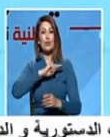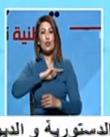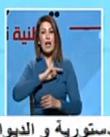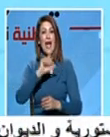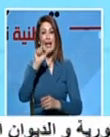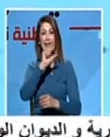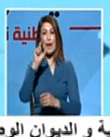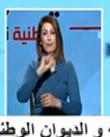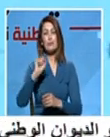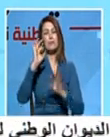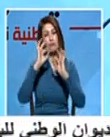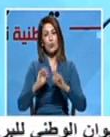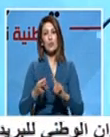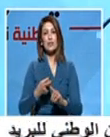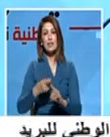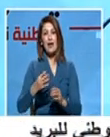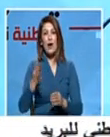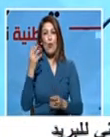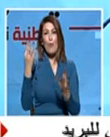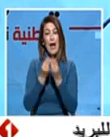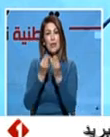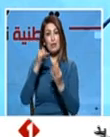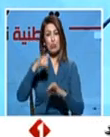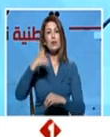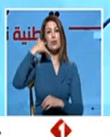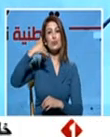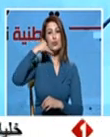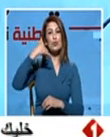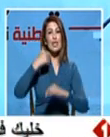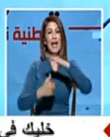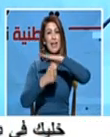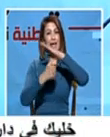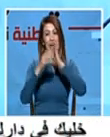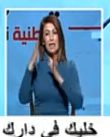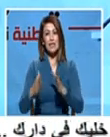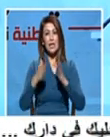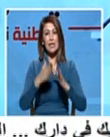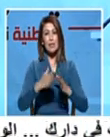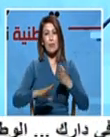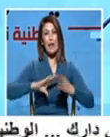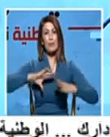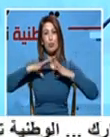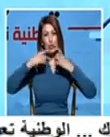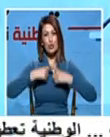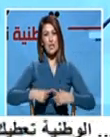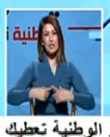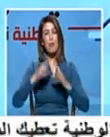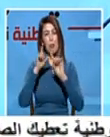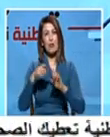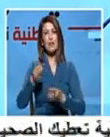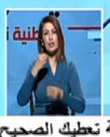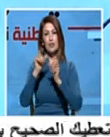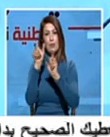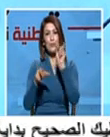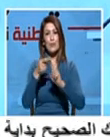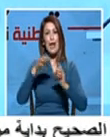بك. ورفقنا كذلك عبر الهاتف كل من الدكتور جلال بوبكر رئيس قسم أمراض الجهاز الهضمي حتى يتحدث معنا على نفس